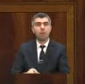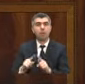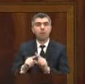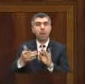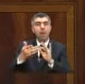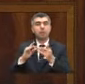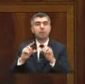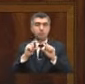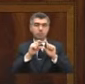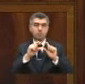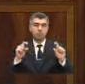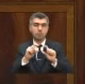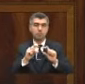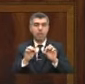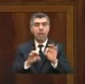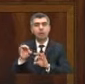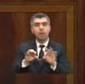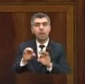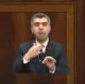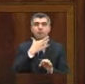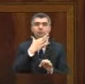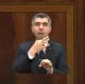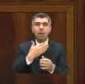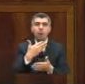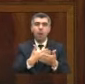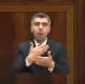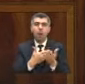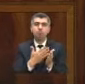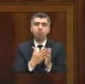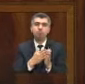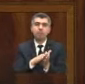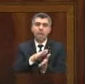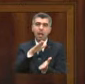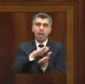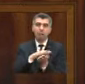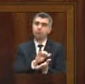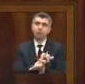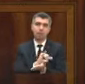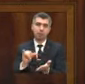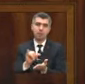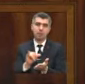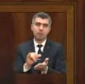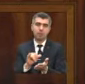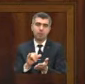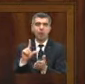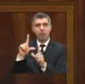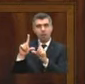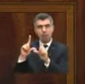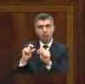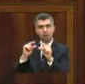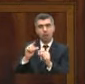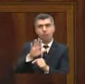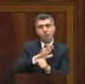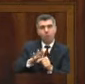الوطنية للمساطر والإجراءات الإدارية اللي غيتسهل على المواطنين كثير من